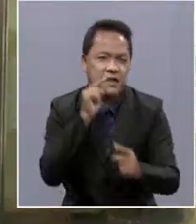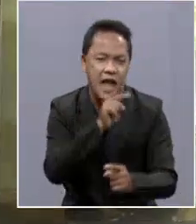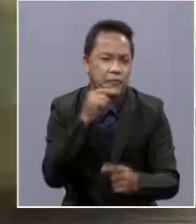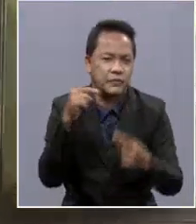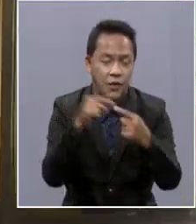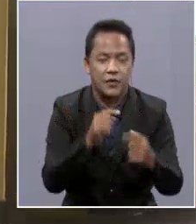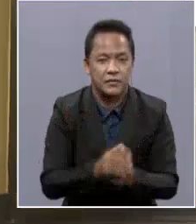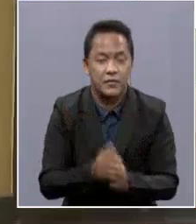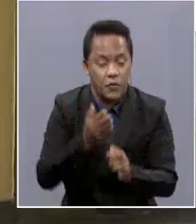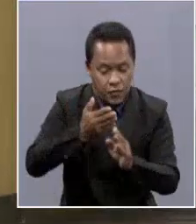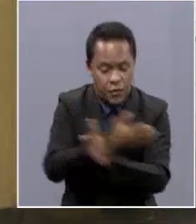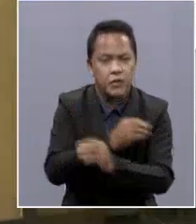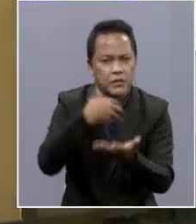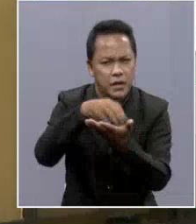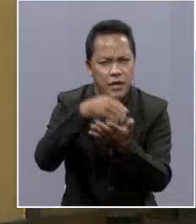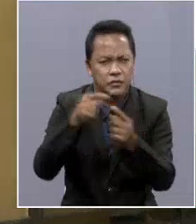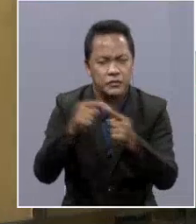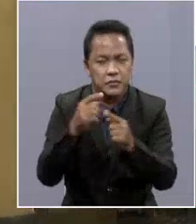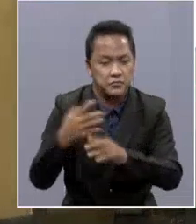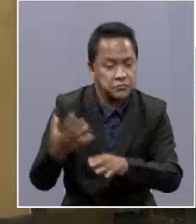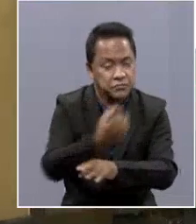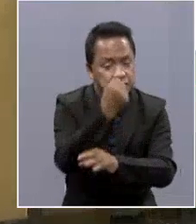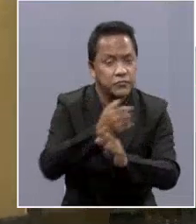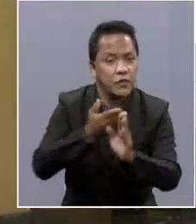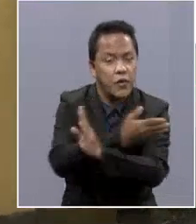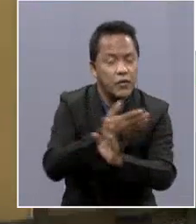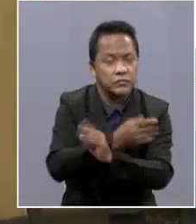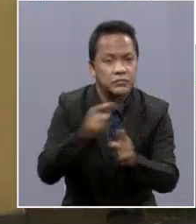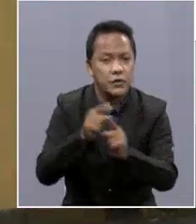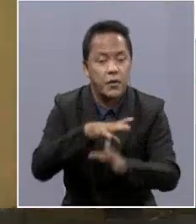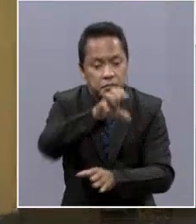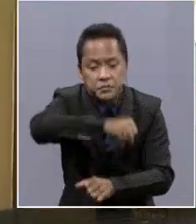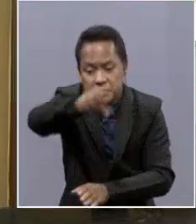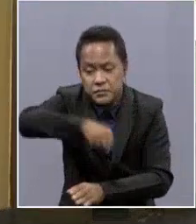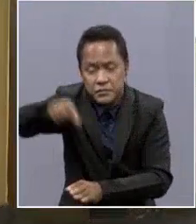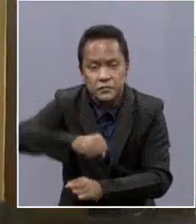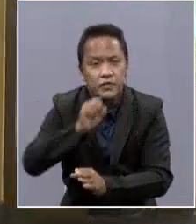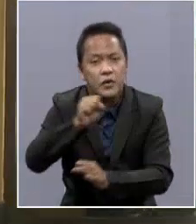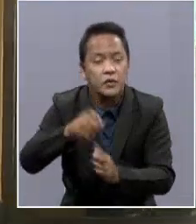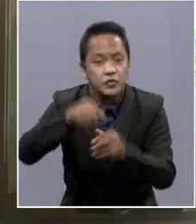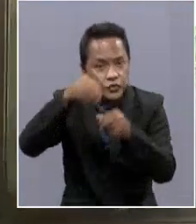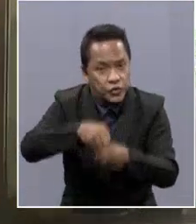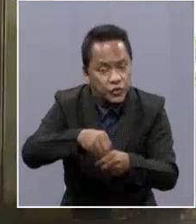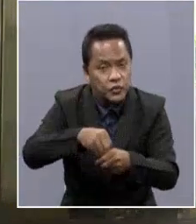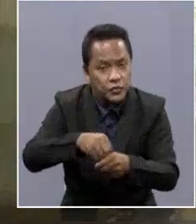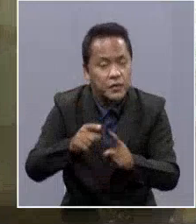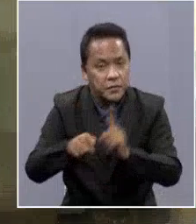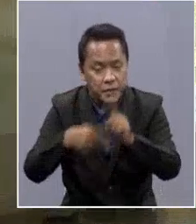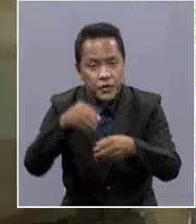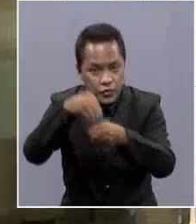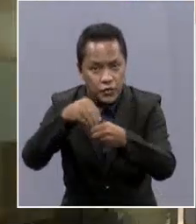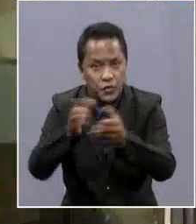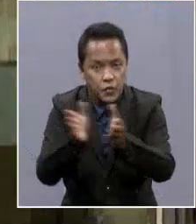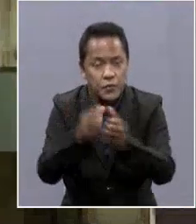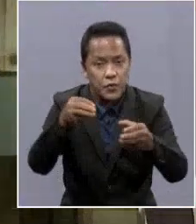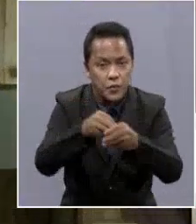เนี่ยนะครับคือก่อนหน้าก็รายงานกันว่าอาการปาดหน้าการลงพื้นที่กันก็เหมือนกับว่าไปดึงไปรั้งไปคุยให้อยู่ต่อนะต้องไปไหนนะกับ